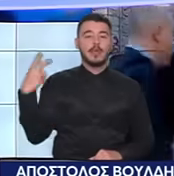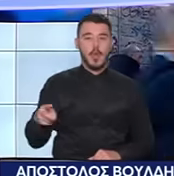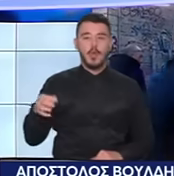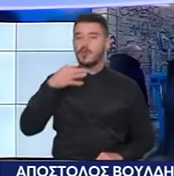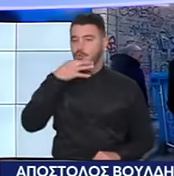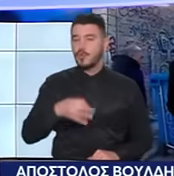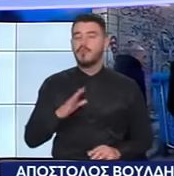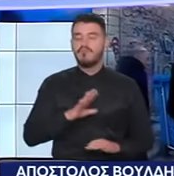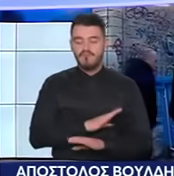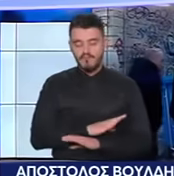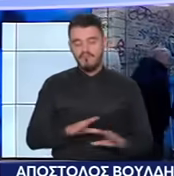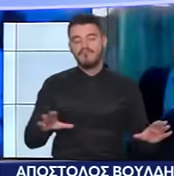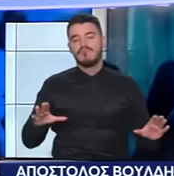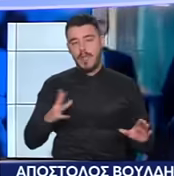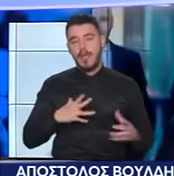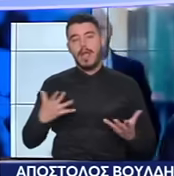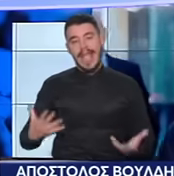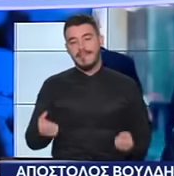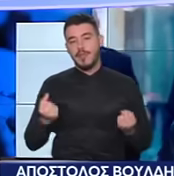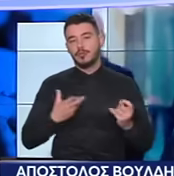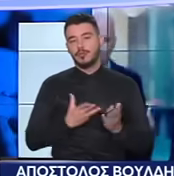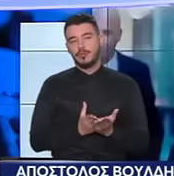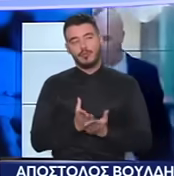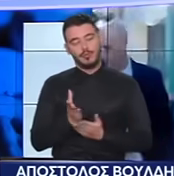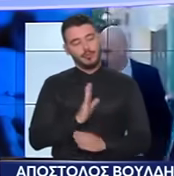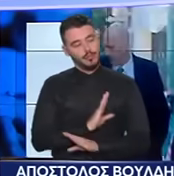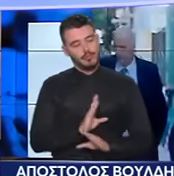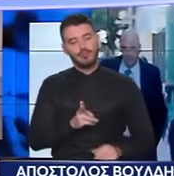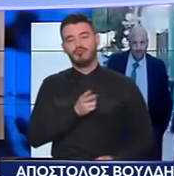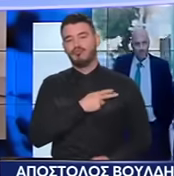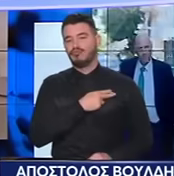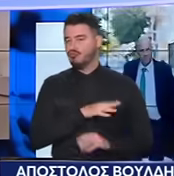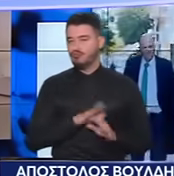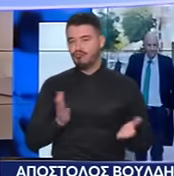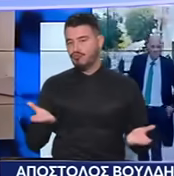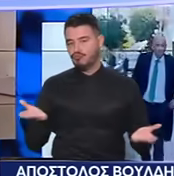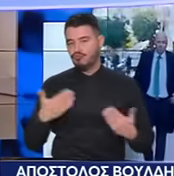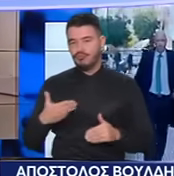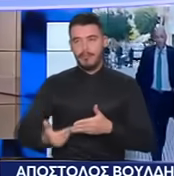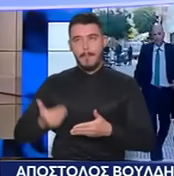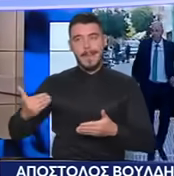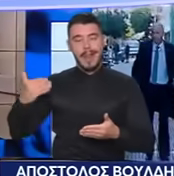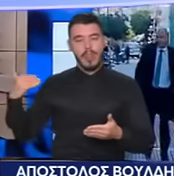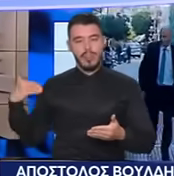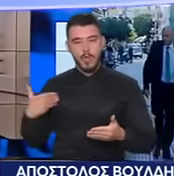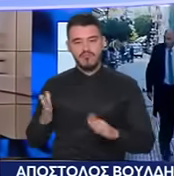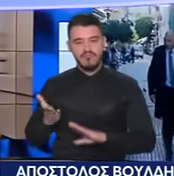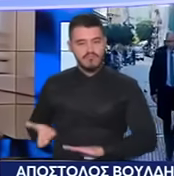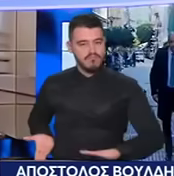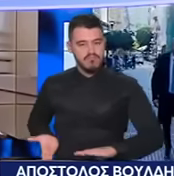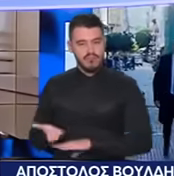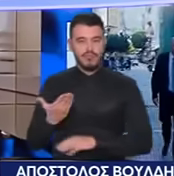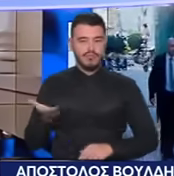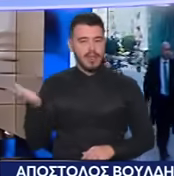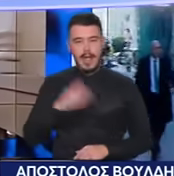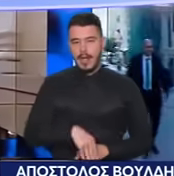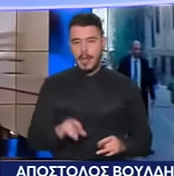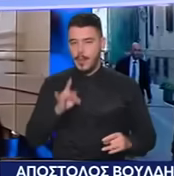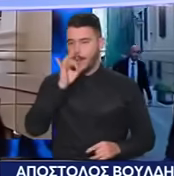ουσιαστικά δικαιώθηκε, καθώς δεν υπάρχει καμία καταγγελία εις βάρος του για το παρελθόν. Και για την καταγγελία